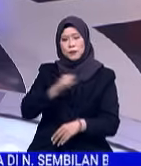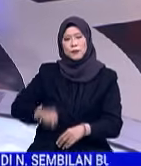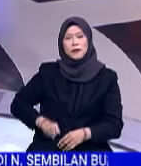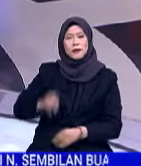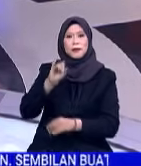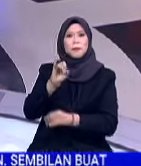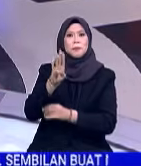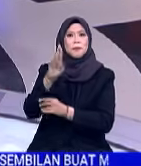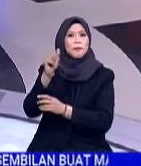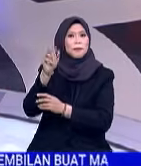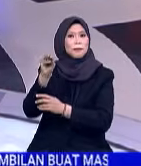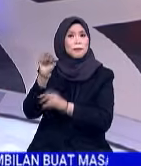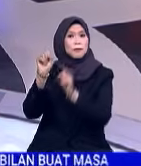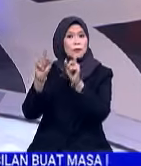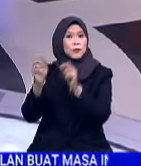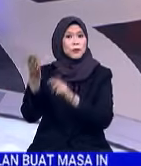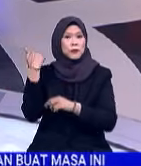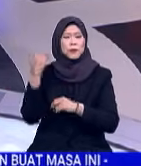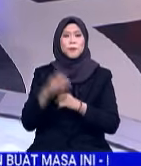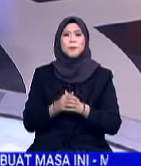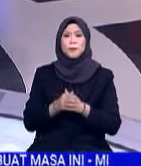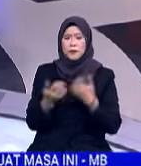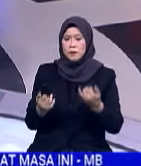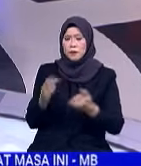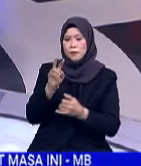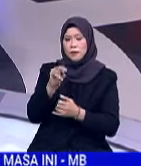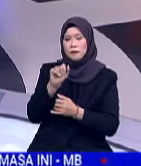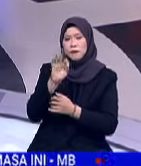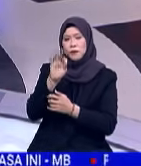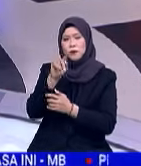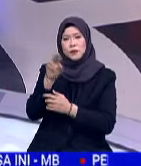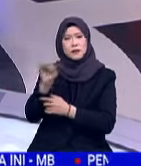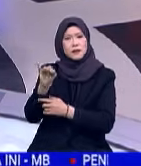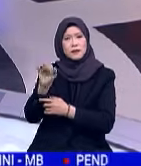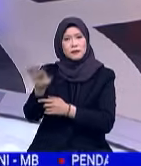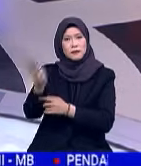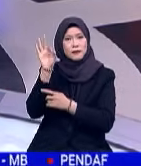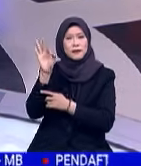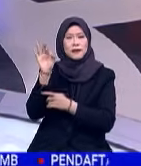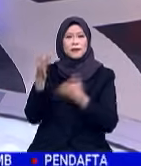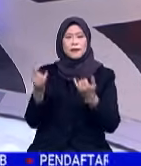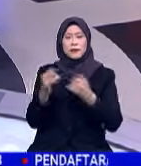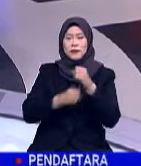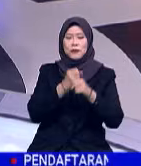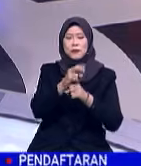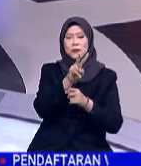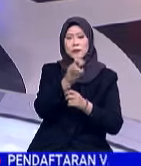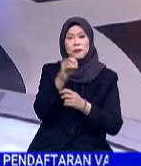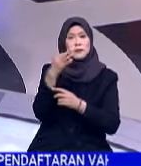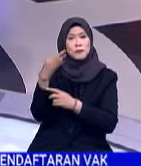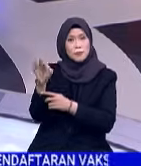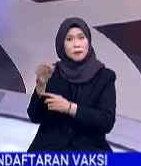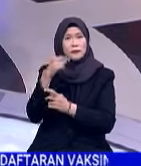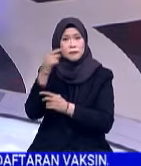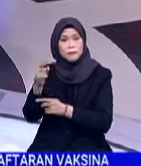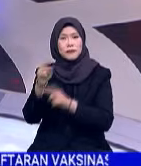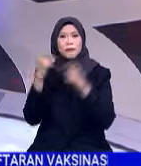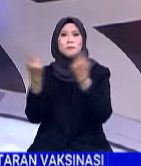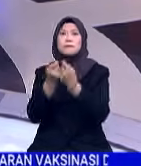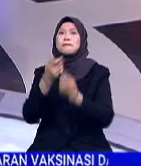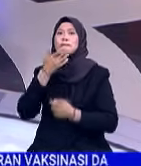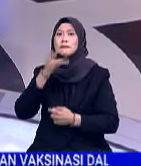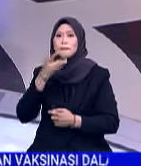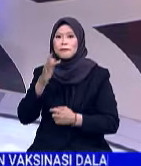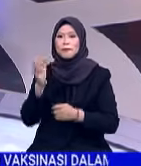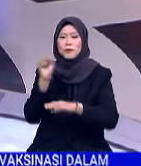lalu. Sebaliknya, Nafuzi yang dilantik mengendalikan skuad sampunya pada 2019 menegaskan pasukannya hanya bernasib baik